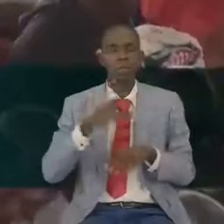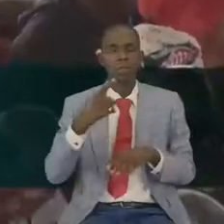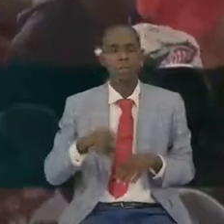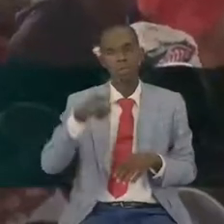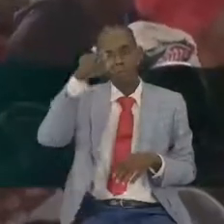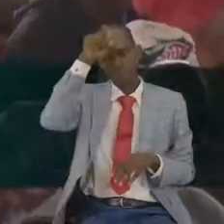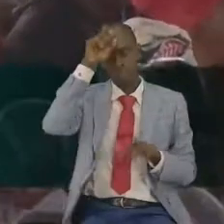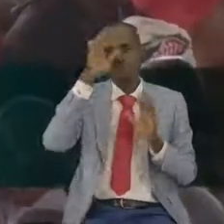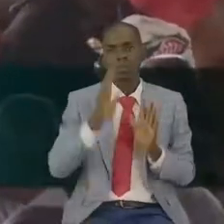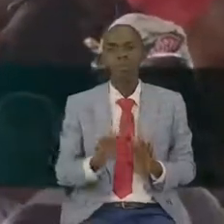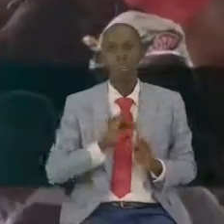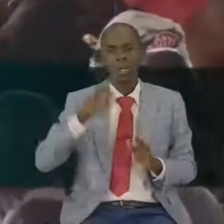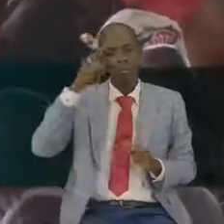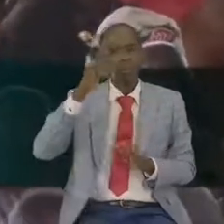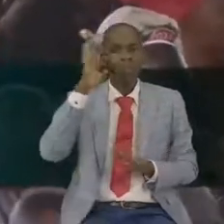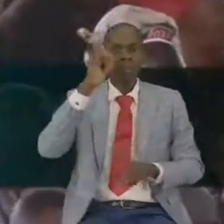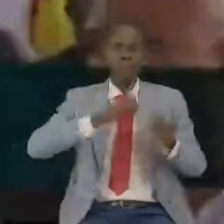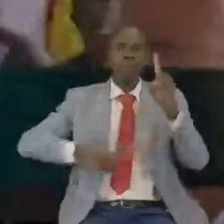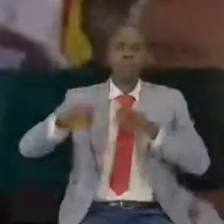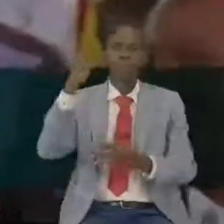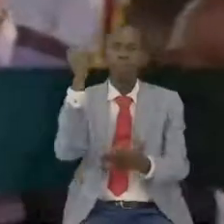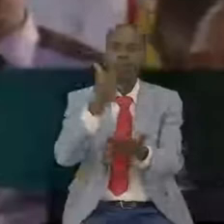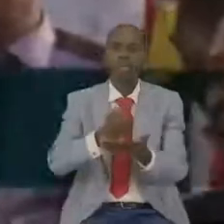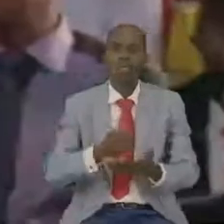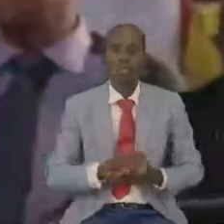Je crois que quelqu'un va crier Amen.